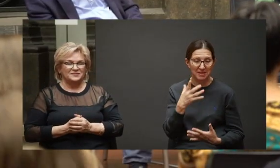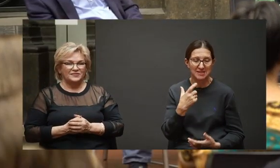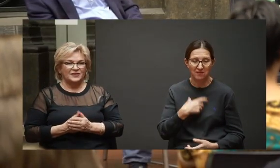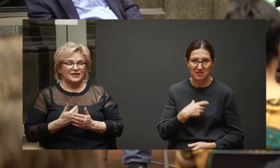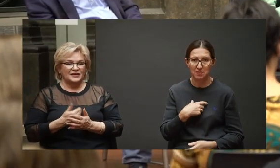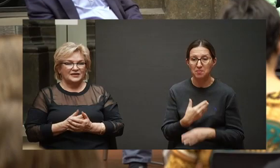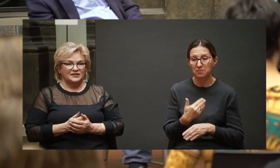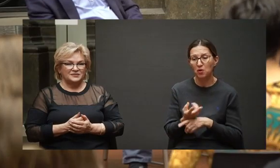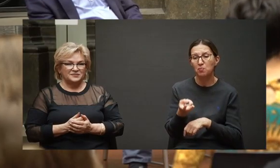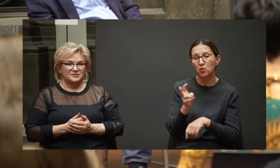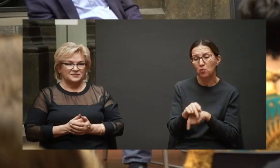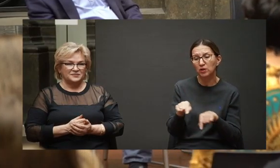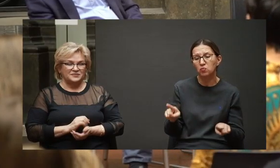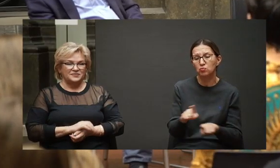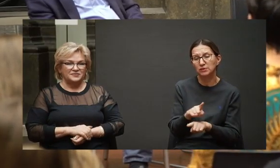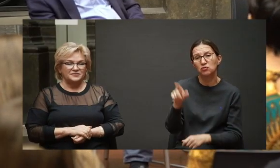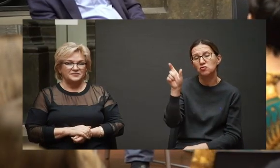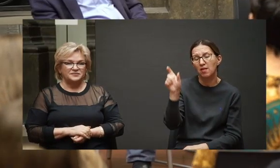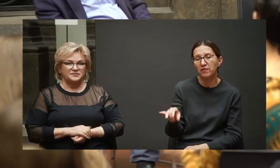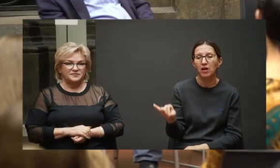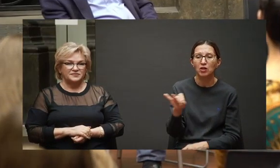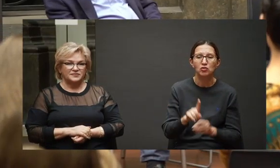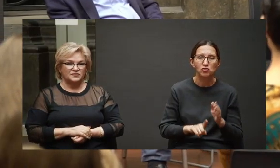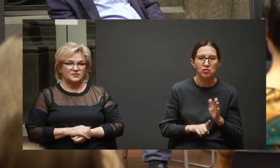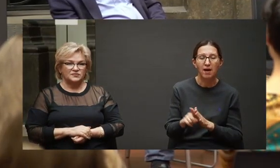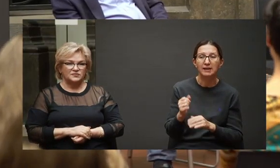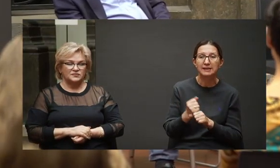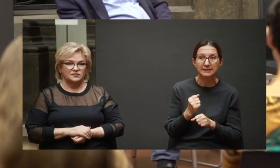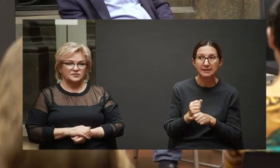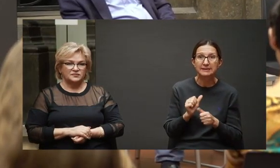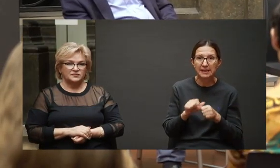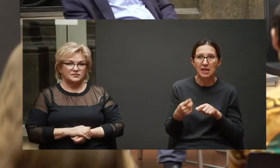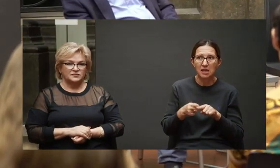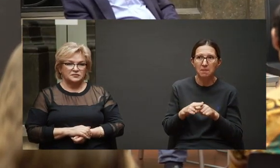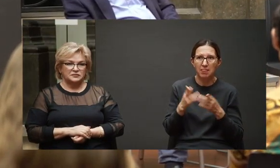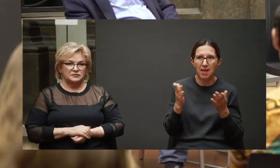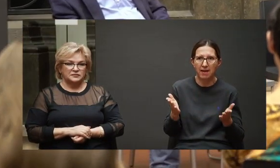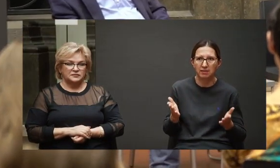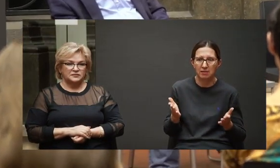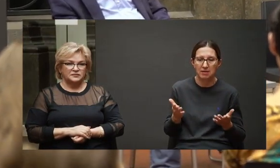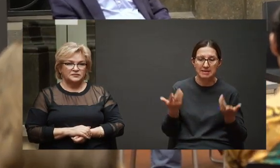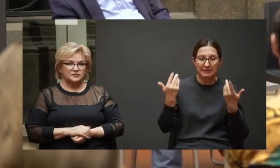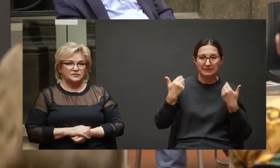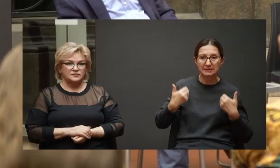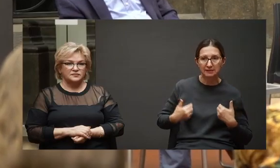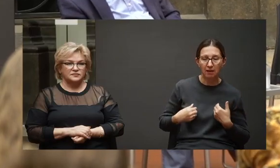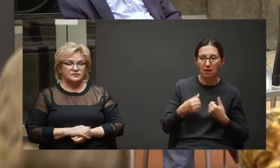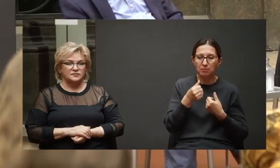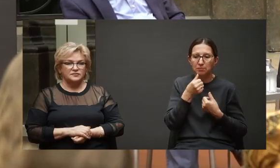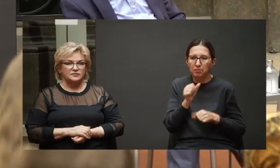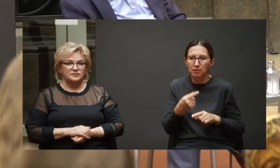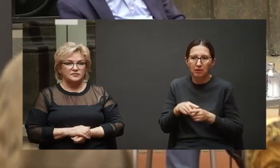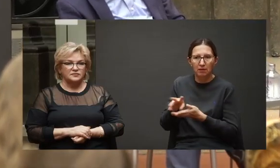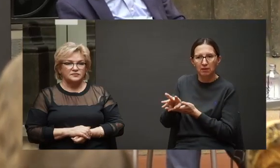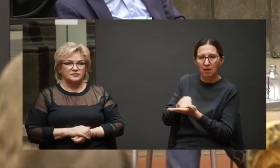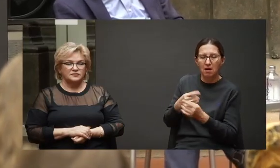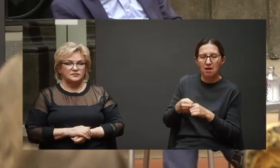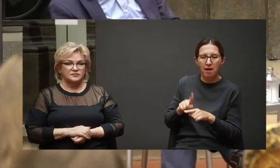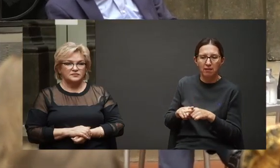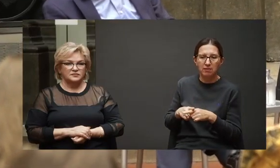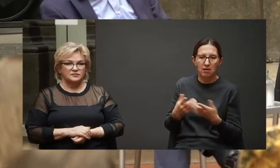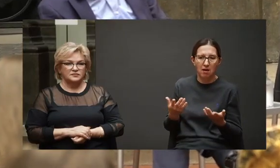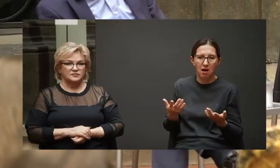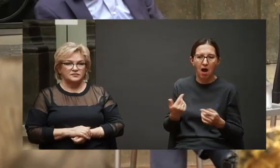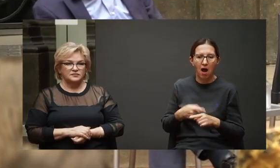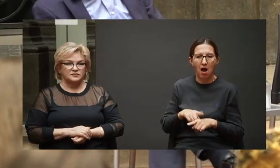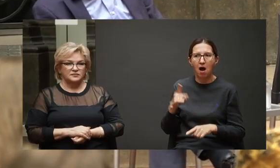Вот приходит в музей человек и начинает делать ровно это. Телом проживать произведение искусства. На ребенка